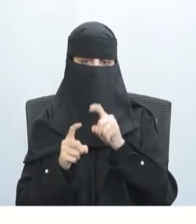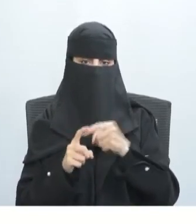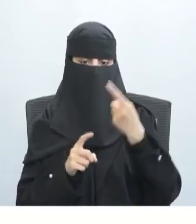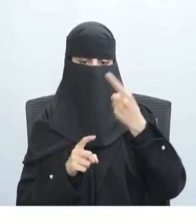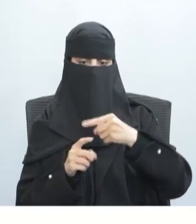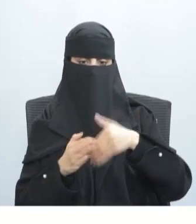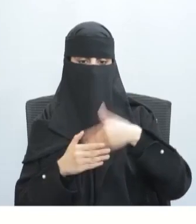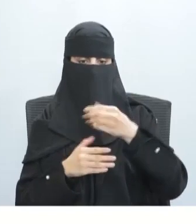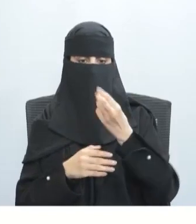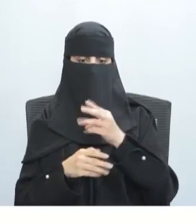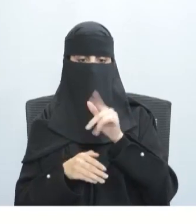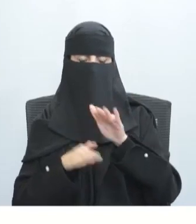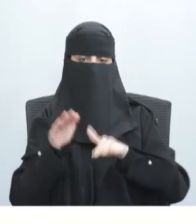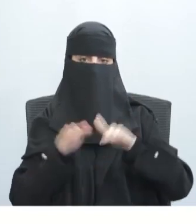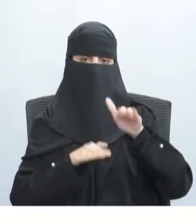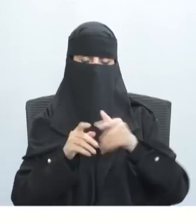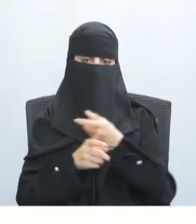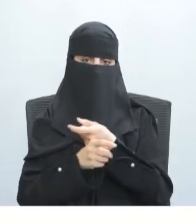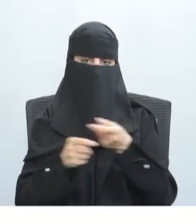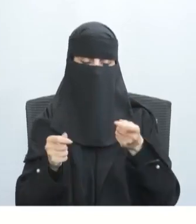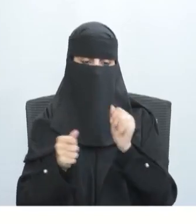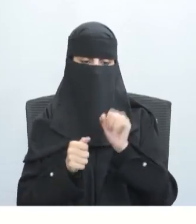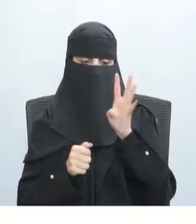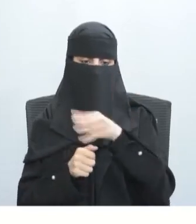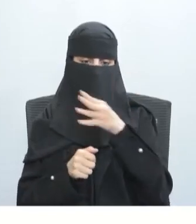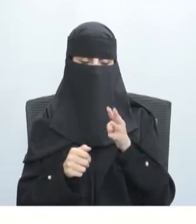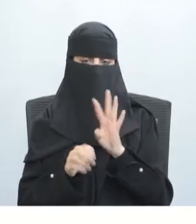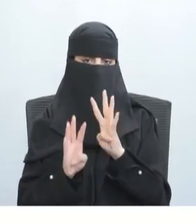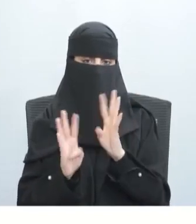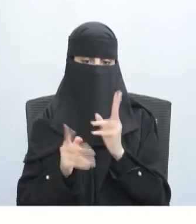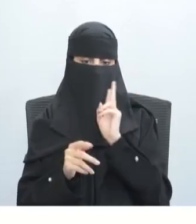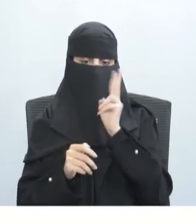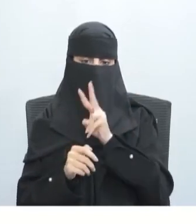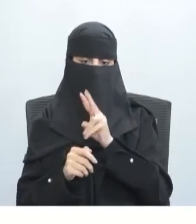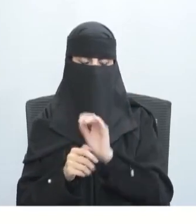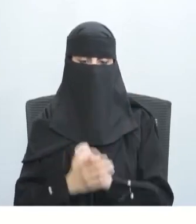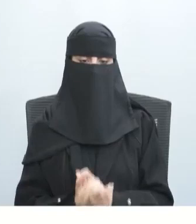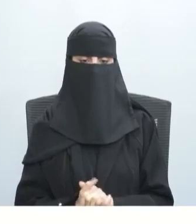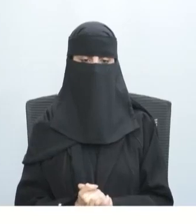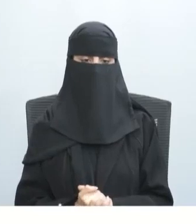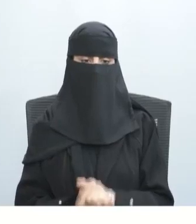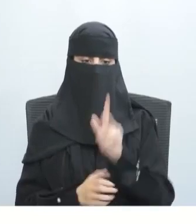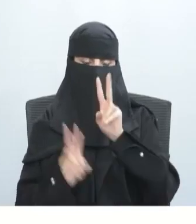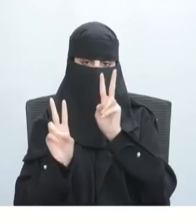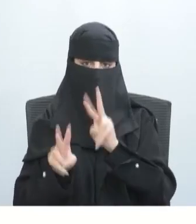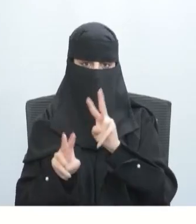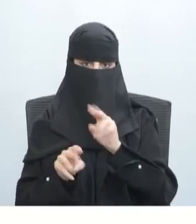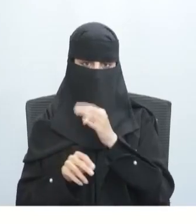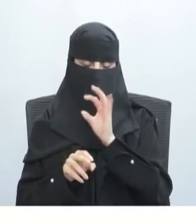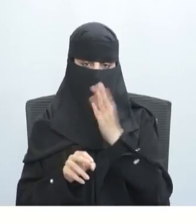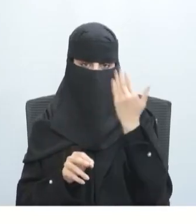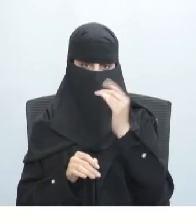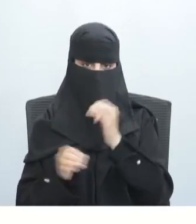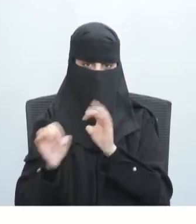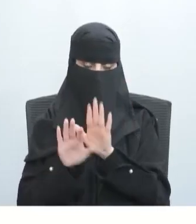حسابات المعادله الحسابيه والحساب الماليه وجدول البيانات وفق ما يلي هذا هو المثال القيمه المستقبليه كما